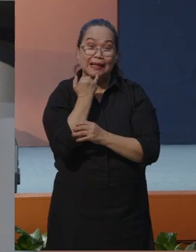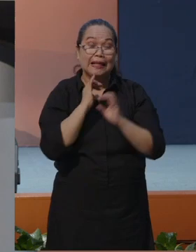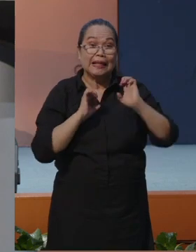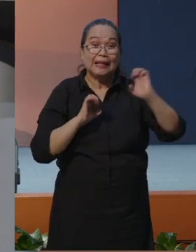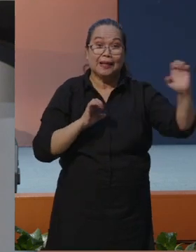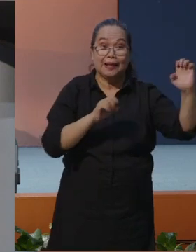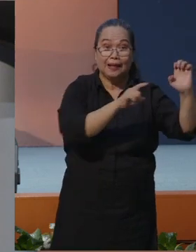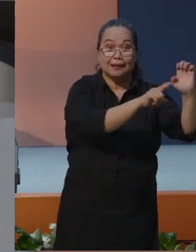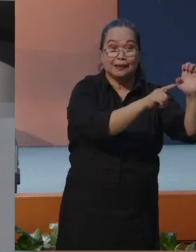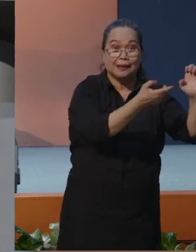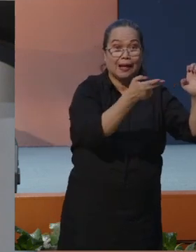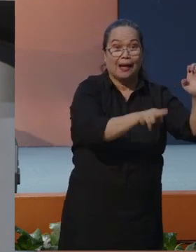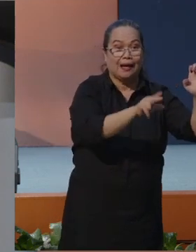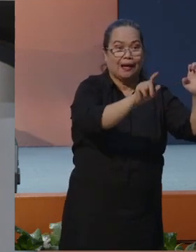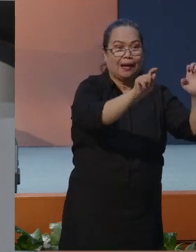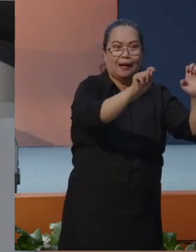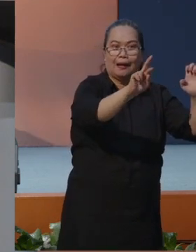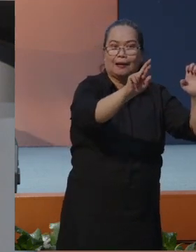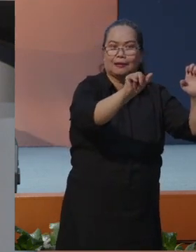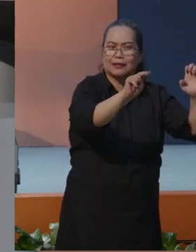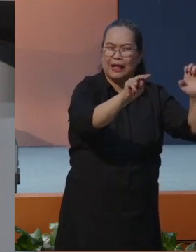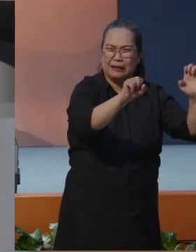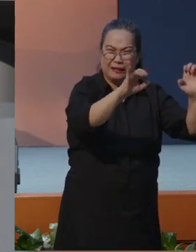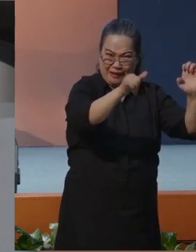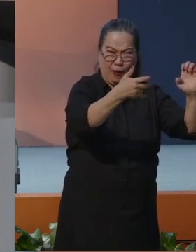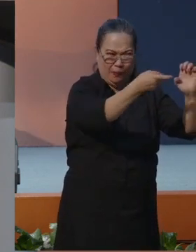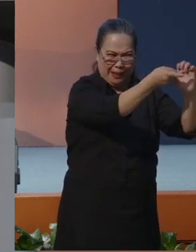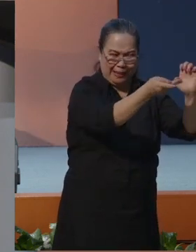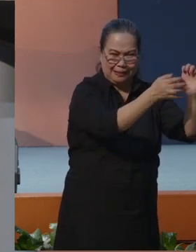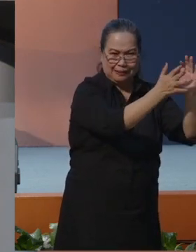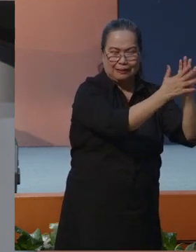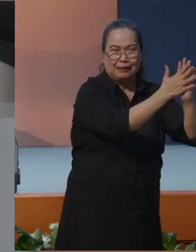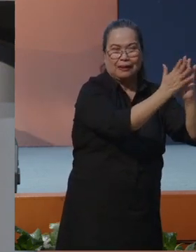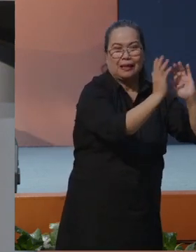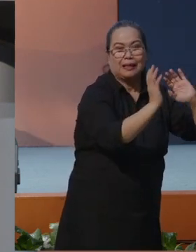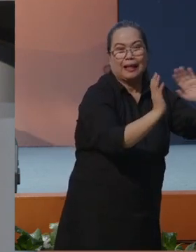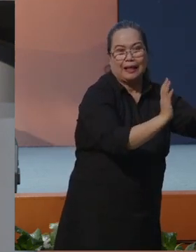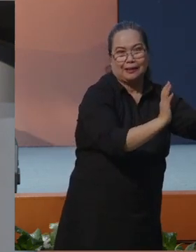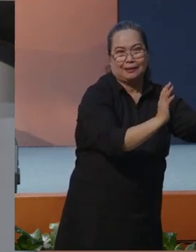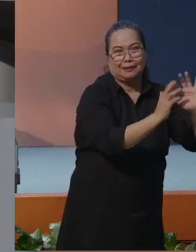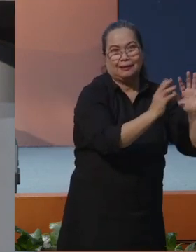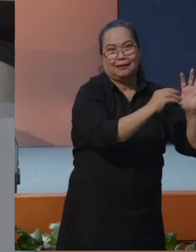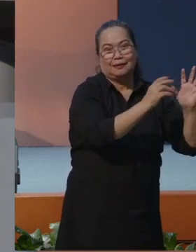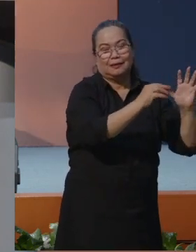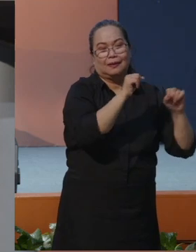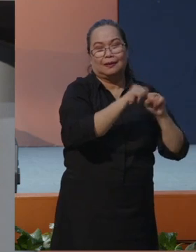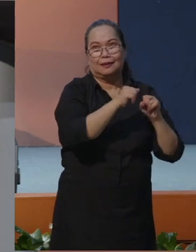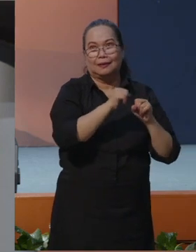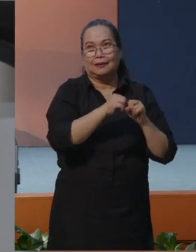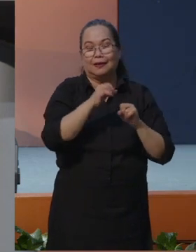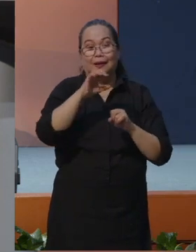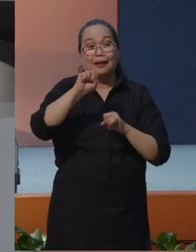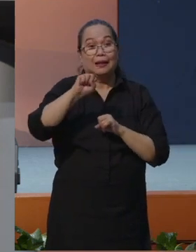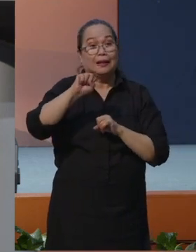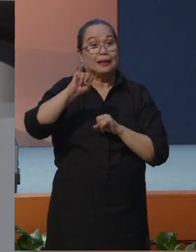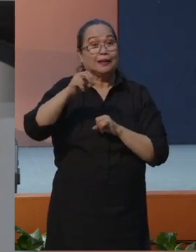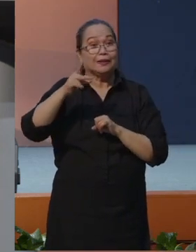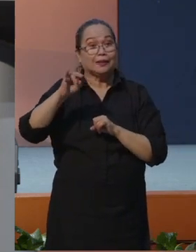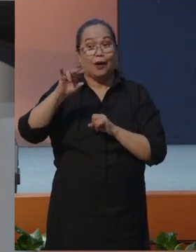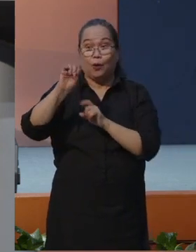the Transjordan. Doon po yung lugar na yon. Si Sihon at si Og